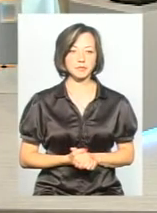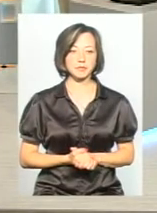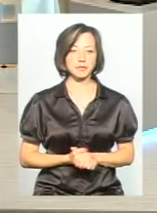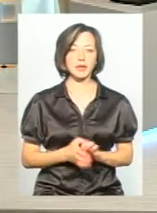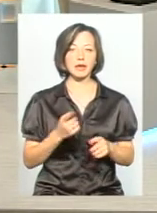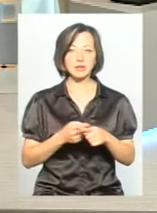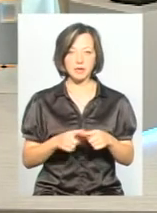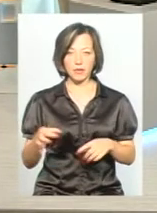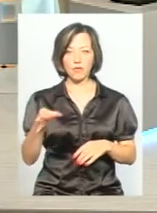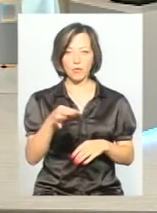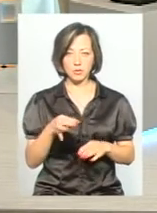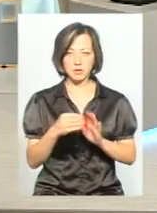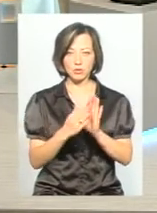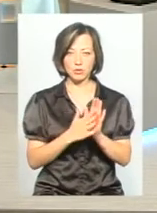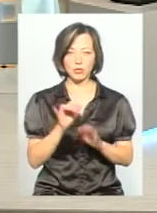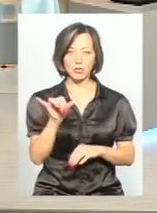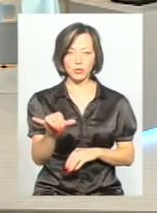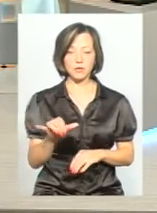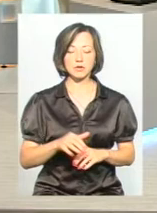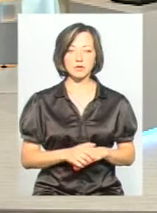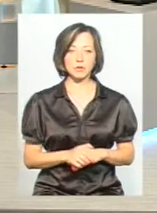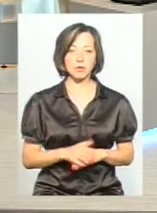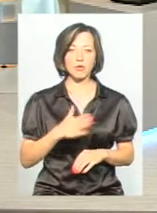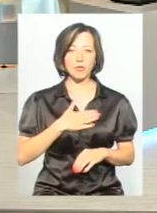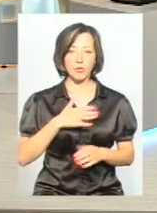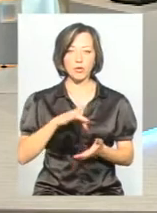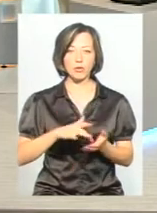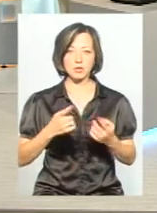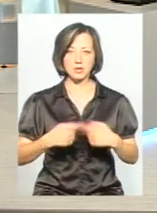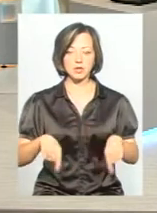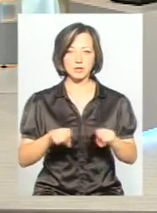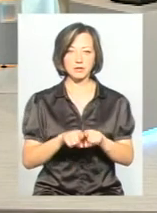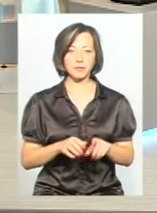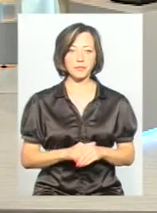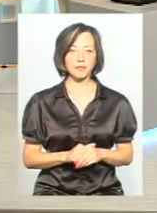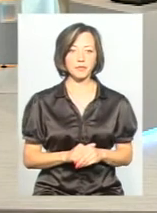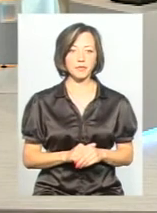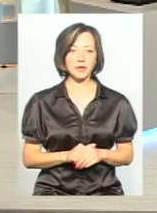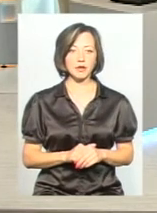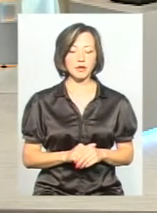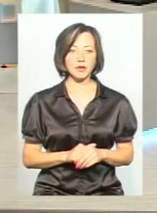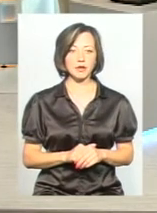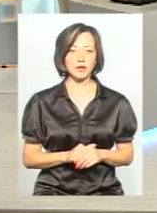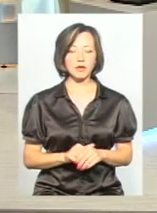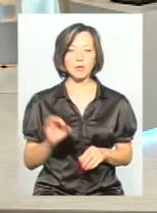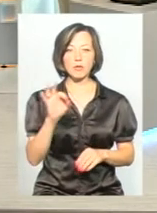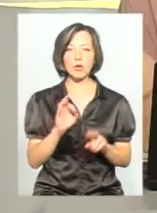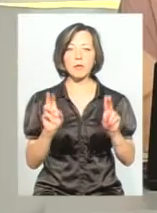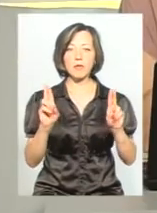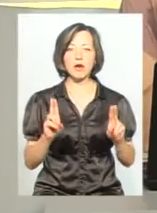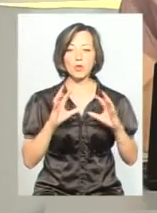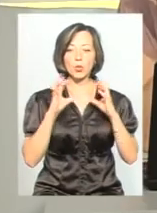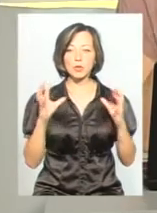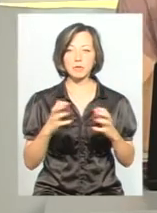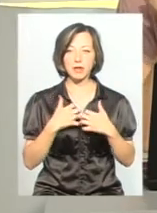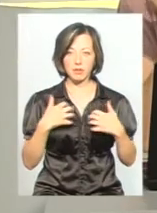в області, які зареєстровані у вас? Це ті, які зареєстровані в моєму осередку. Зрозуміло. І стосовно правил утримання тварин,